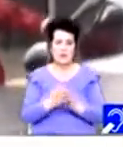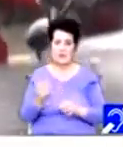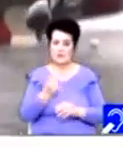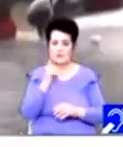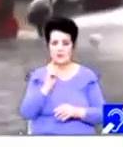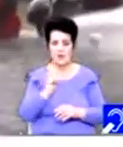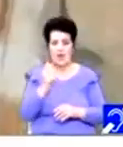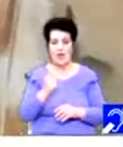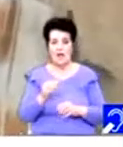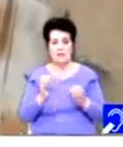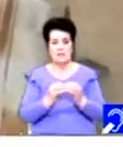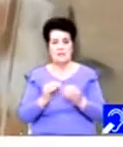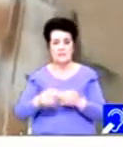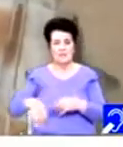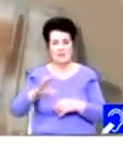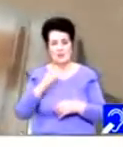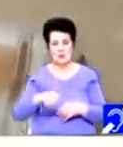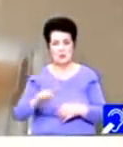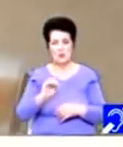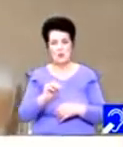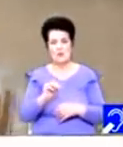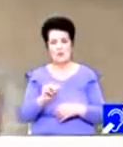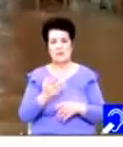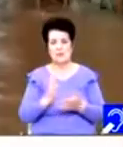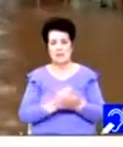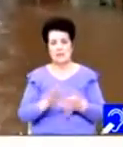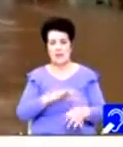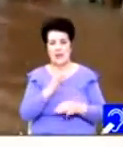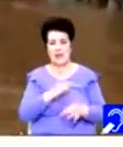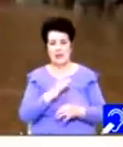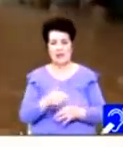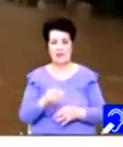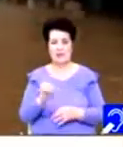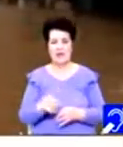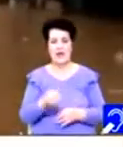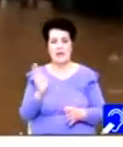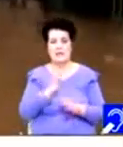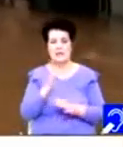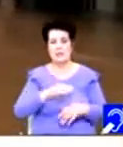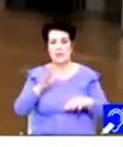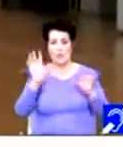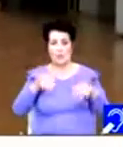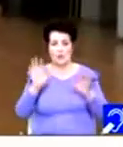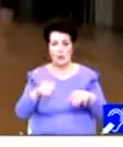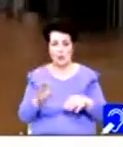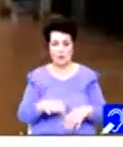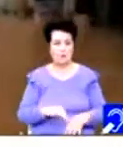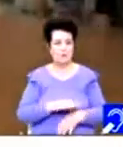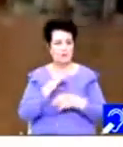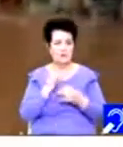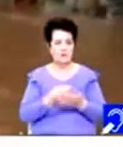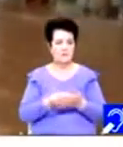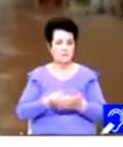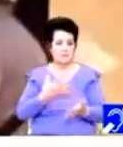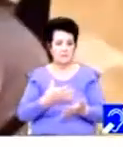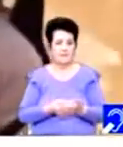În total, 10 provincii din sudul și estul Chinei sunt în alertă. Sezonul ploios de anul acesta este unul extrem de